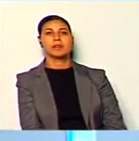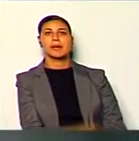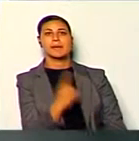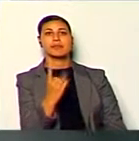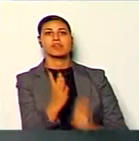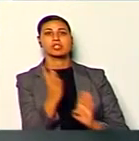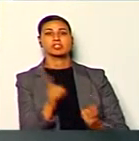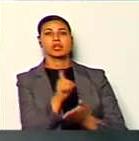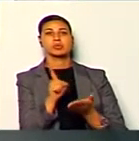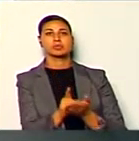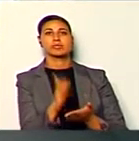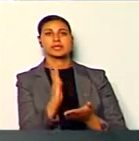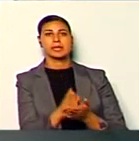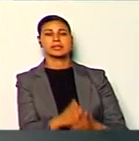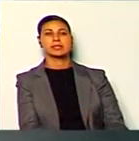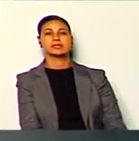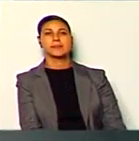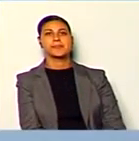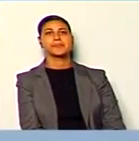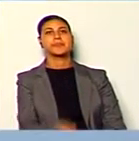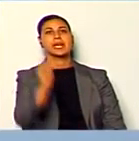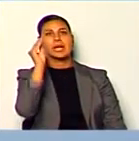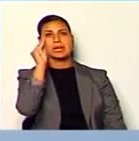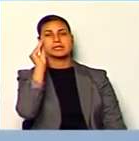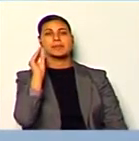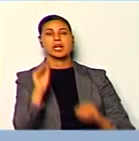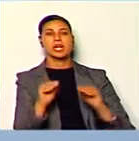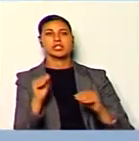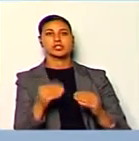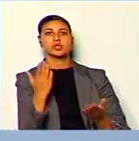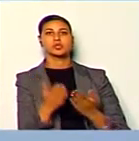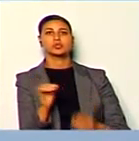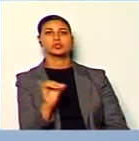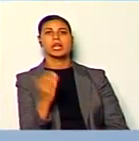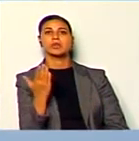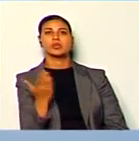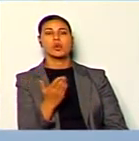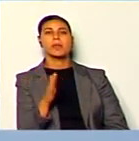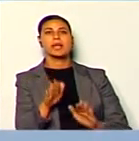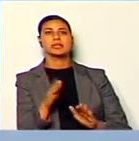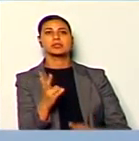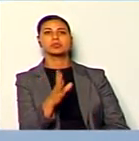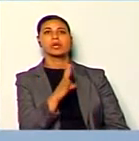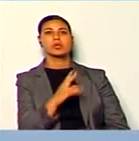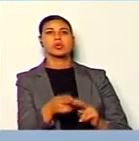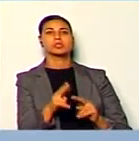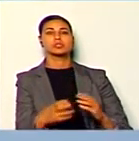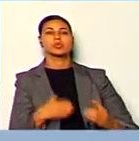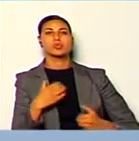Პირველი შეუძლებელია გააზრება განაშენიანების თუ სად რომელ ადგილას იქნება ის